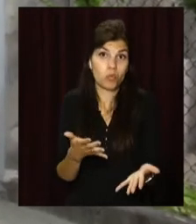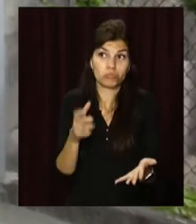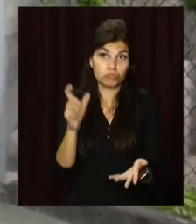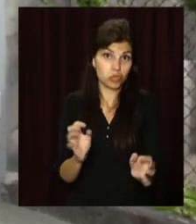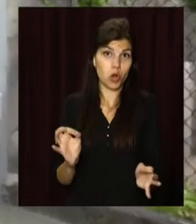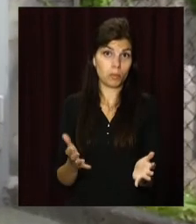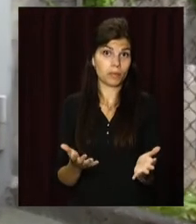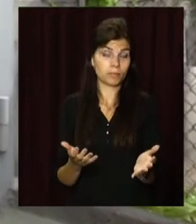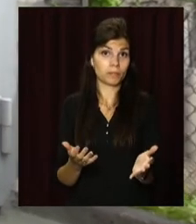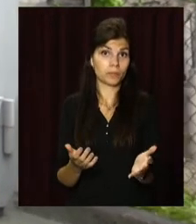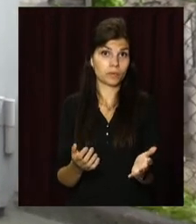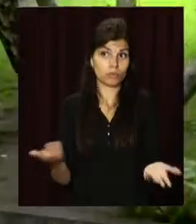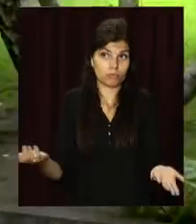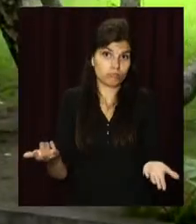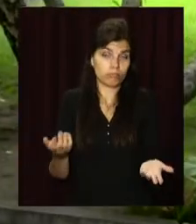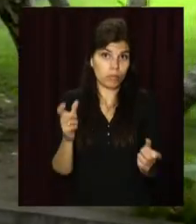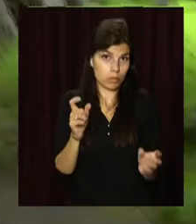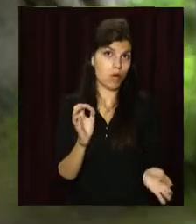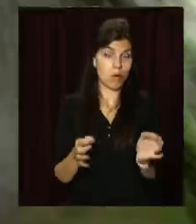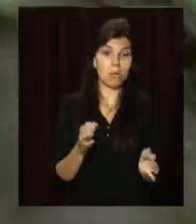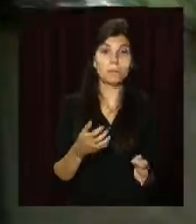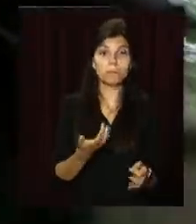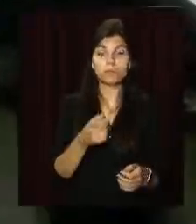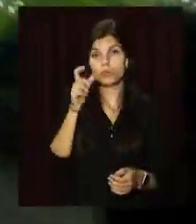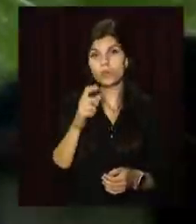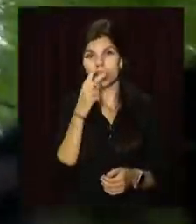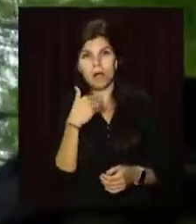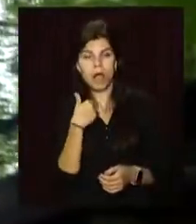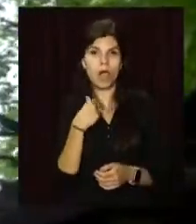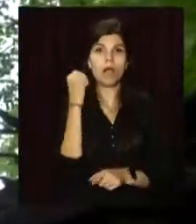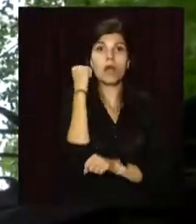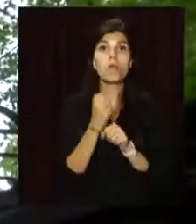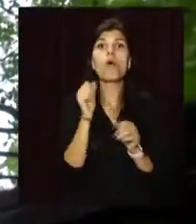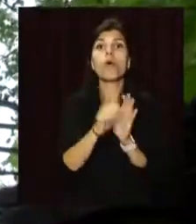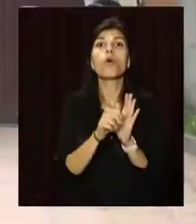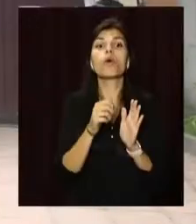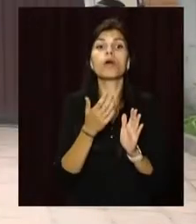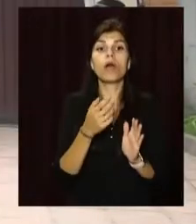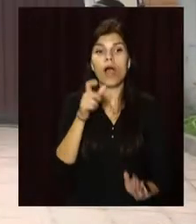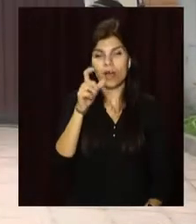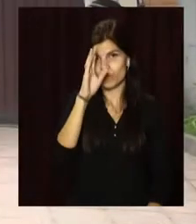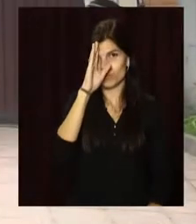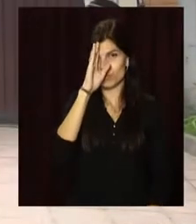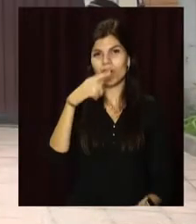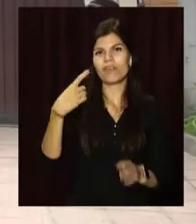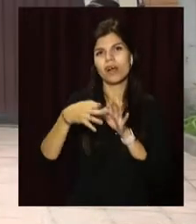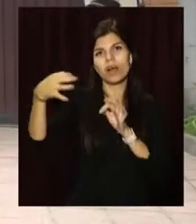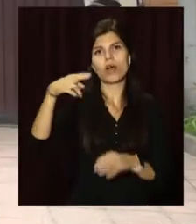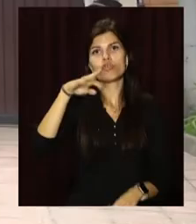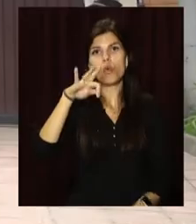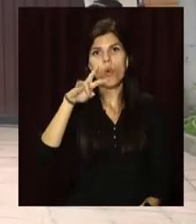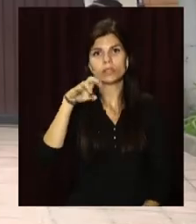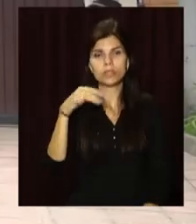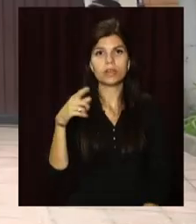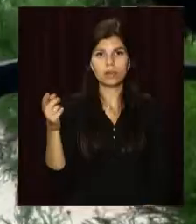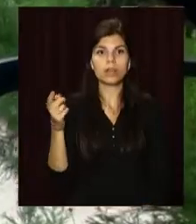Ну, суспільна нормальна людина. Підозрюваного у вбивстві хатньої робітниці знайшли у будинку по вулиці Донській. Він